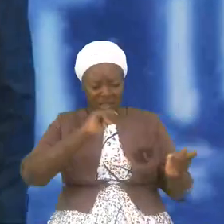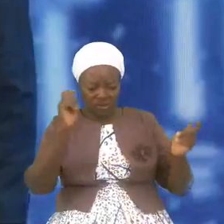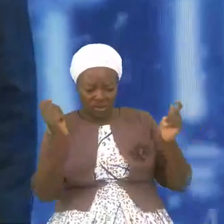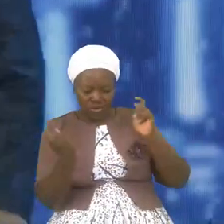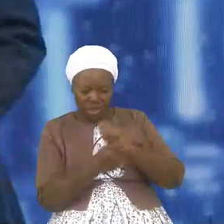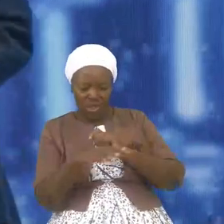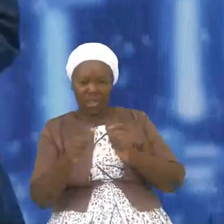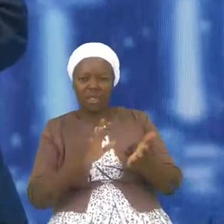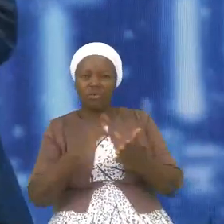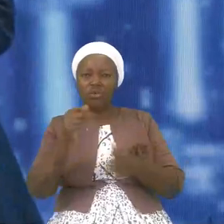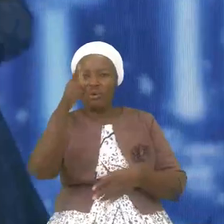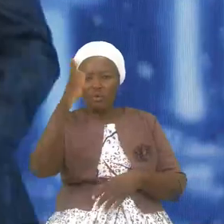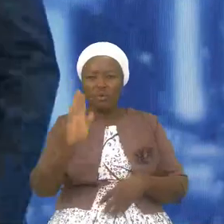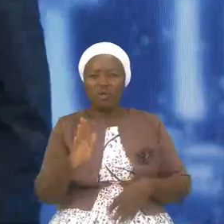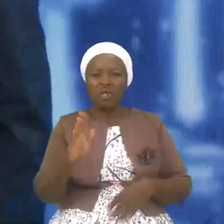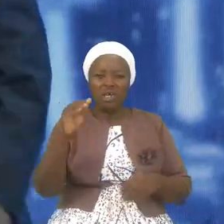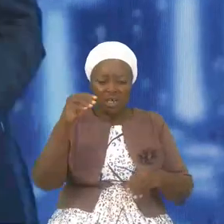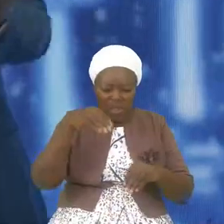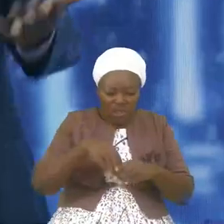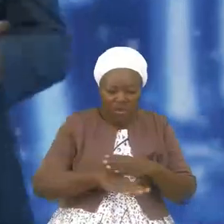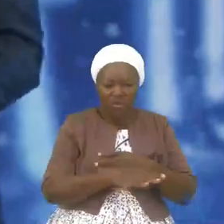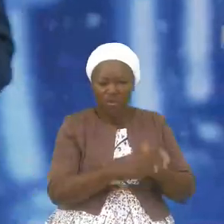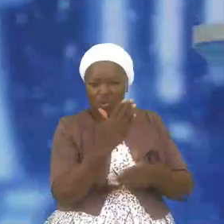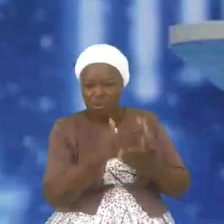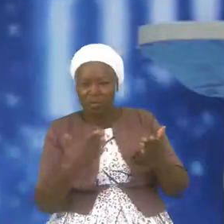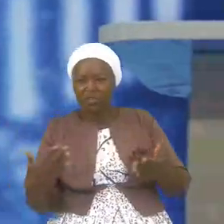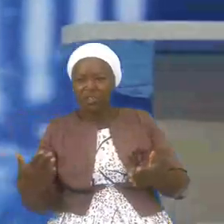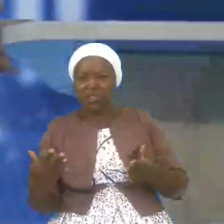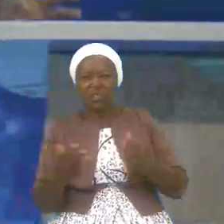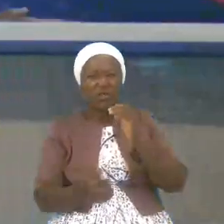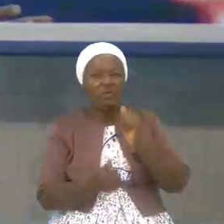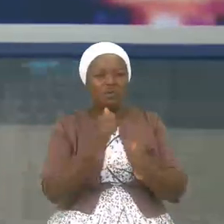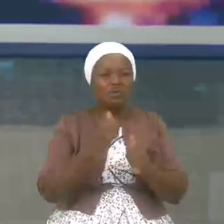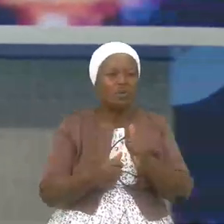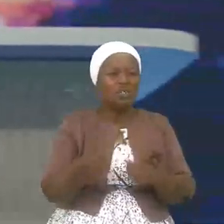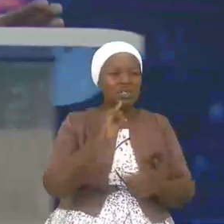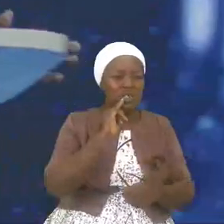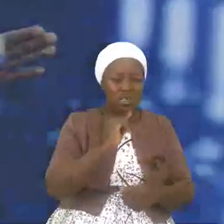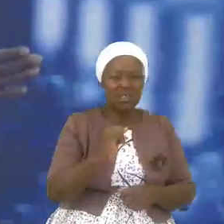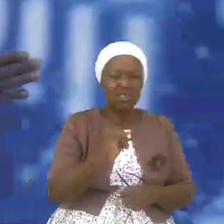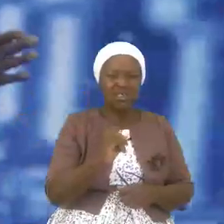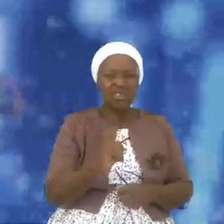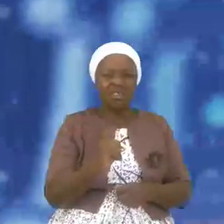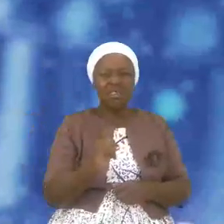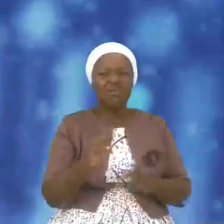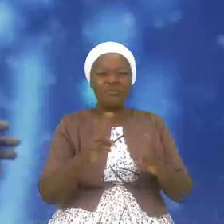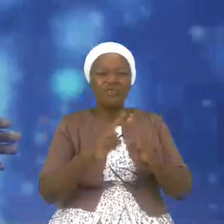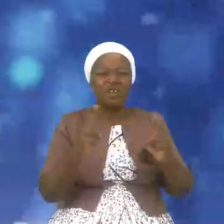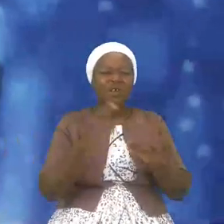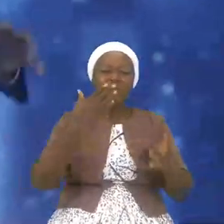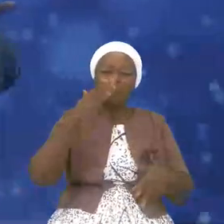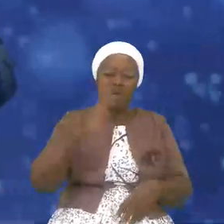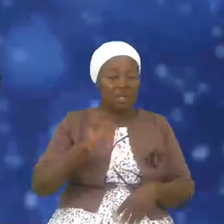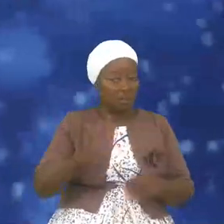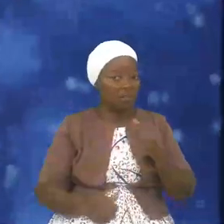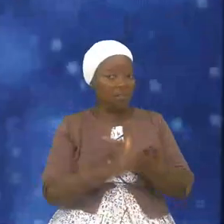et il change la gloire de Dieu en quelque chose qui est contre nature.